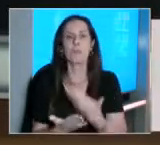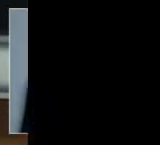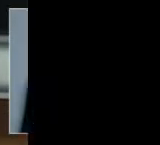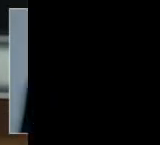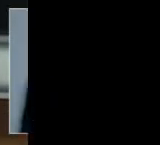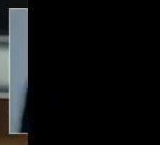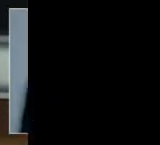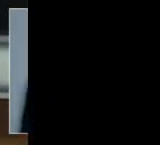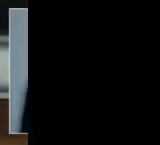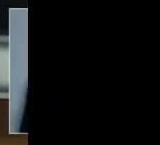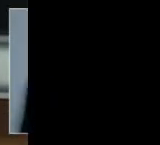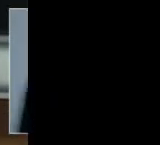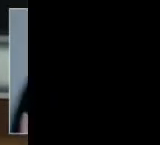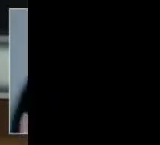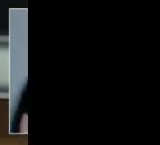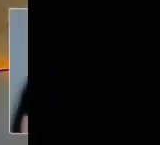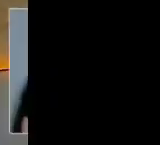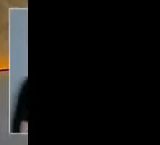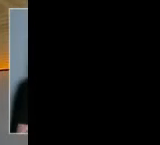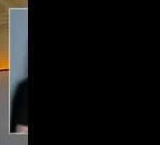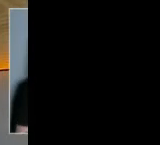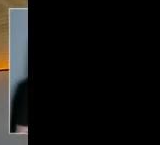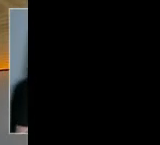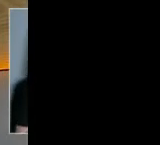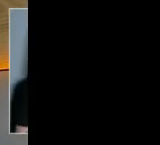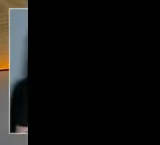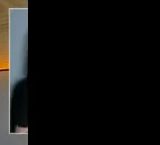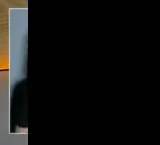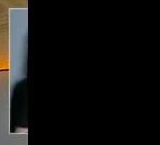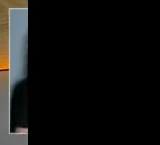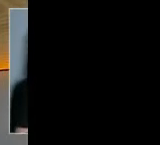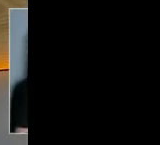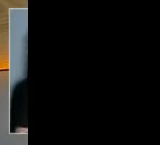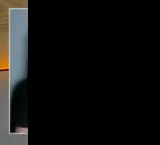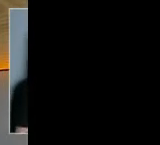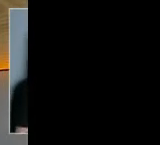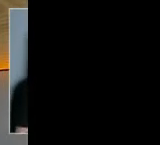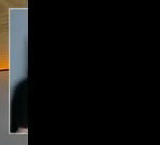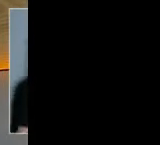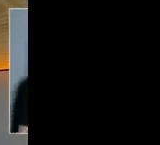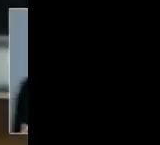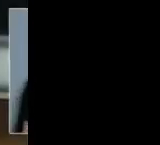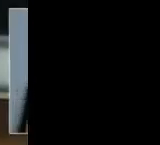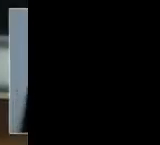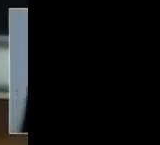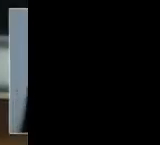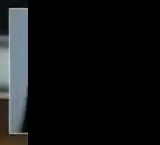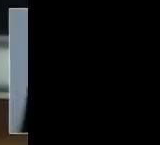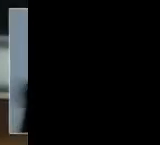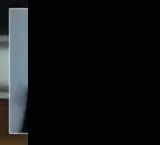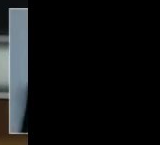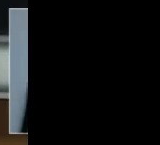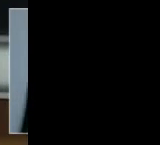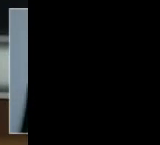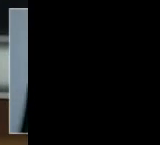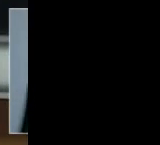של זהב בתור הימנון, להחליף את התקווה. מי אותו חבר כנסת? אורי אבנרי. וואו. ממפלגת העולם הזה. אז ההגדרות בין ימין ושמאל היו